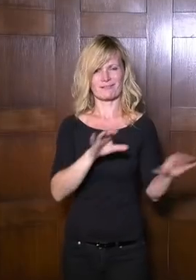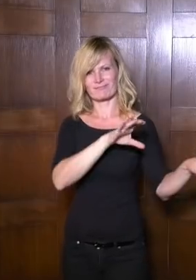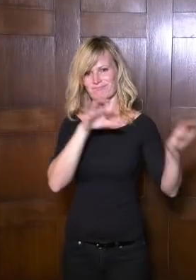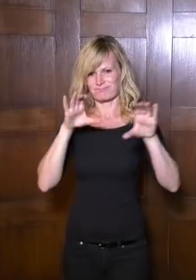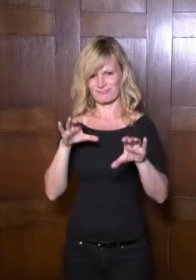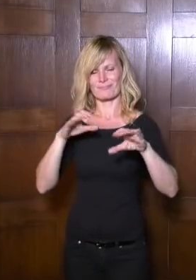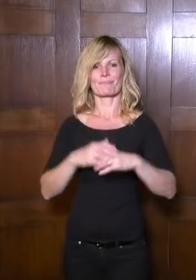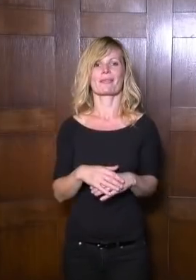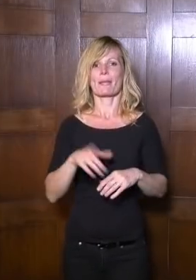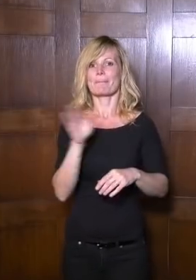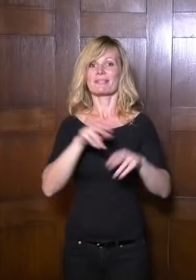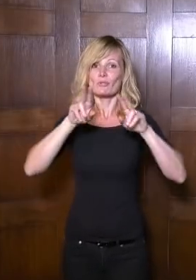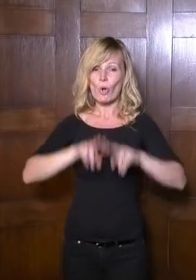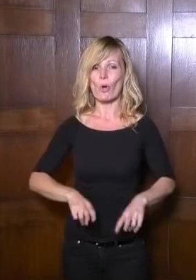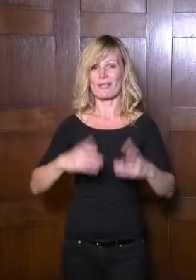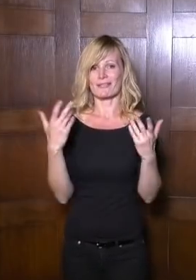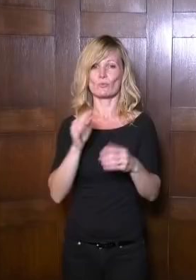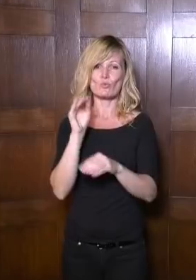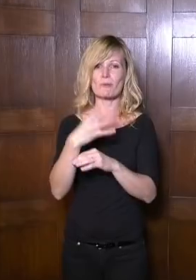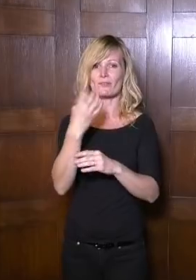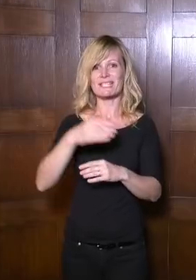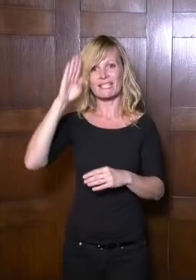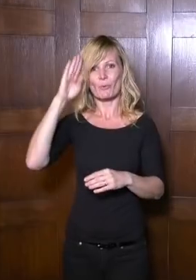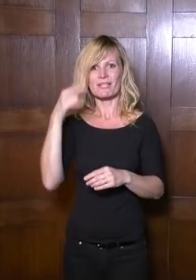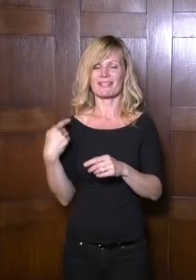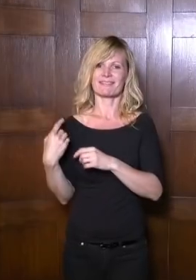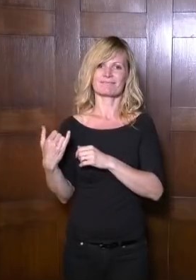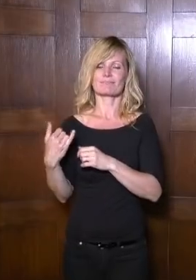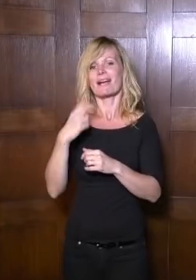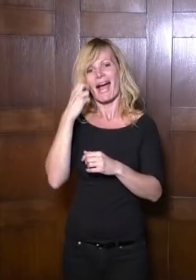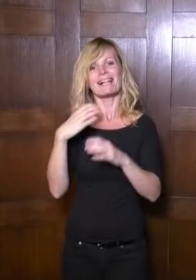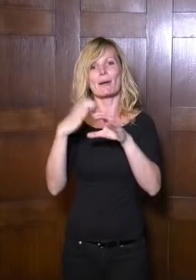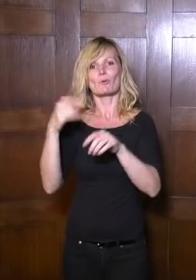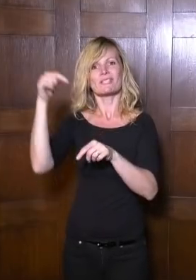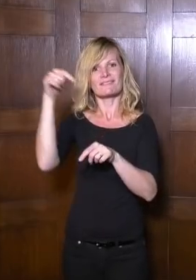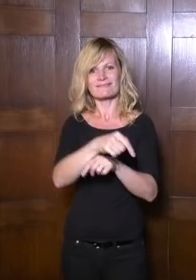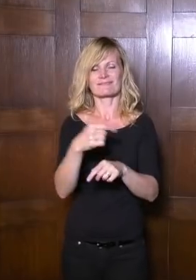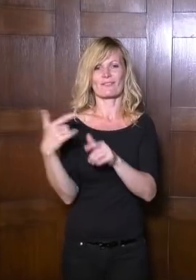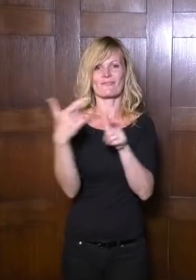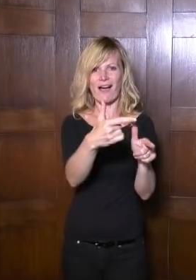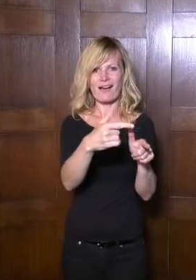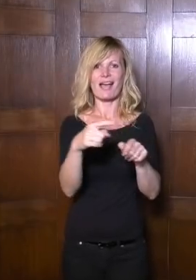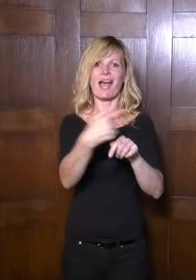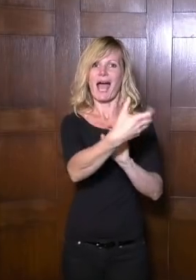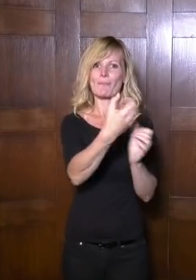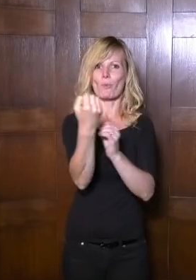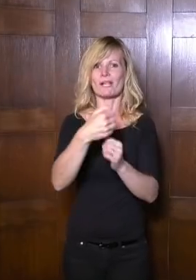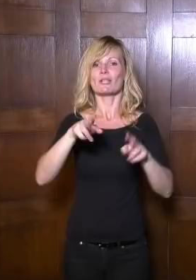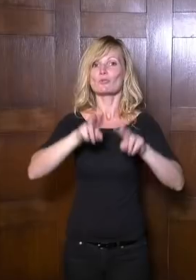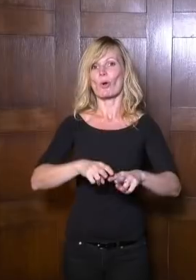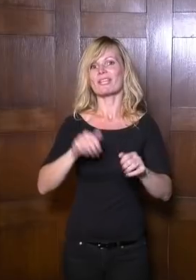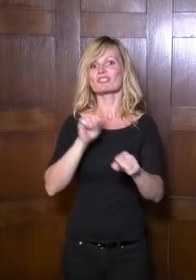mit treuen Stammkunden, über 40 Kunden, haben wir diesen Bus abgeholt. Wir sind also mit einem älteren Bus nach unten gefahren und mit dem neuen Bus mit unseren treuen Stammkunden wieder